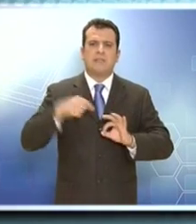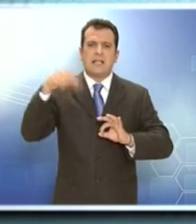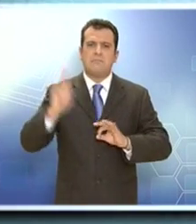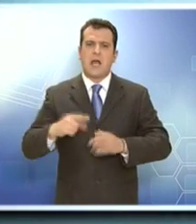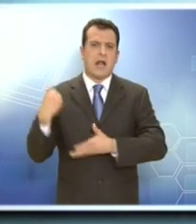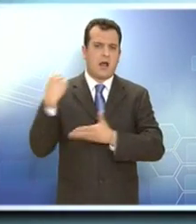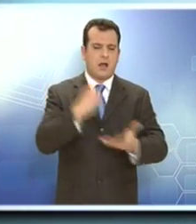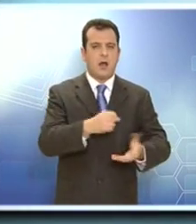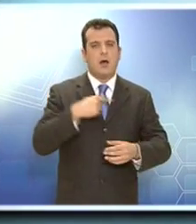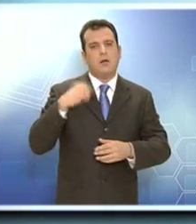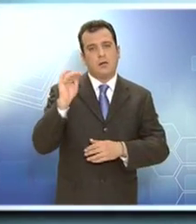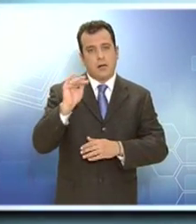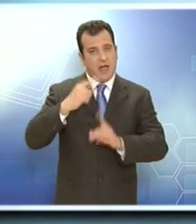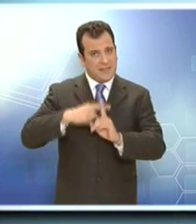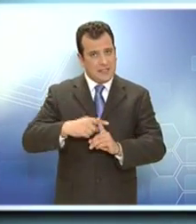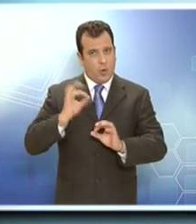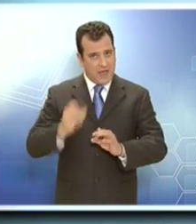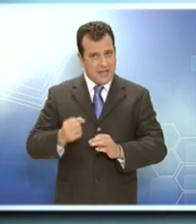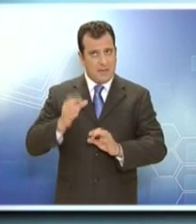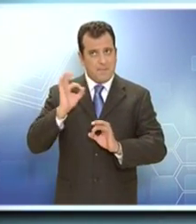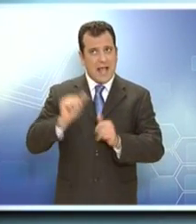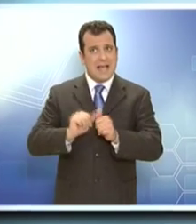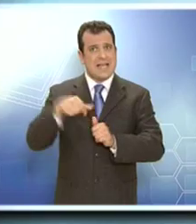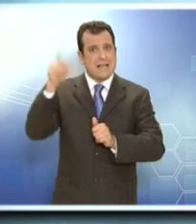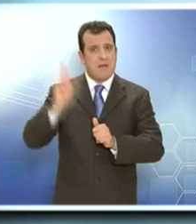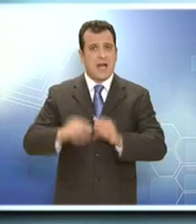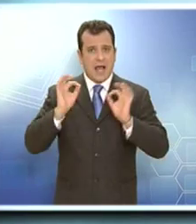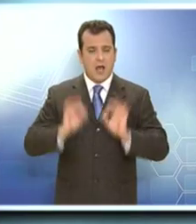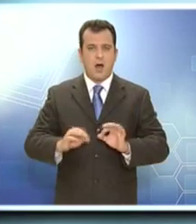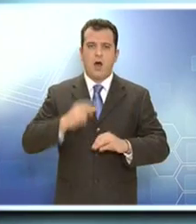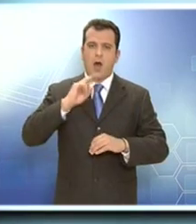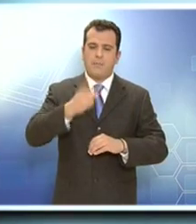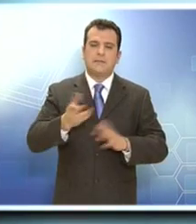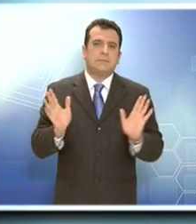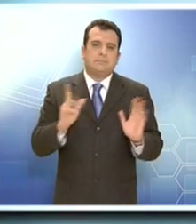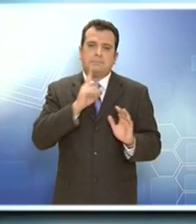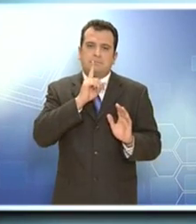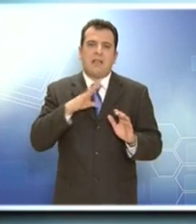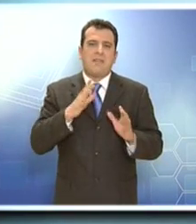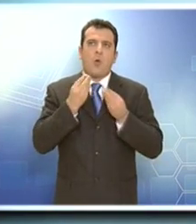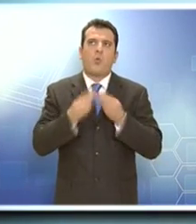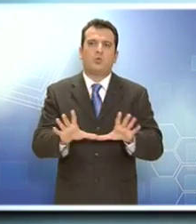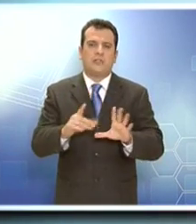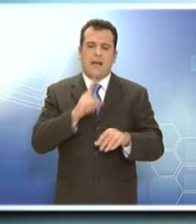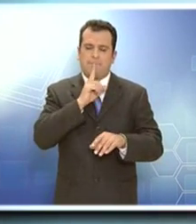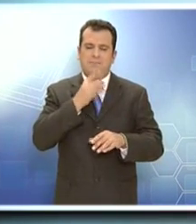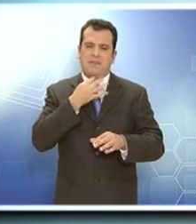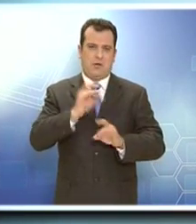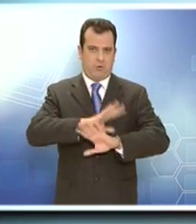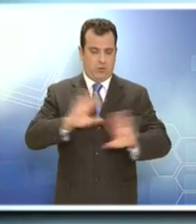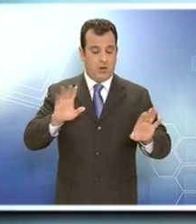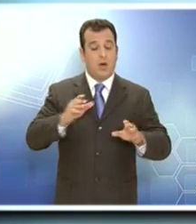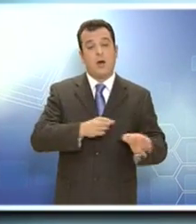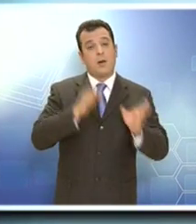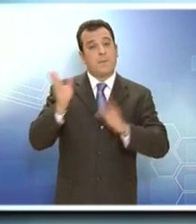Έχετε θετικές ενδείξεις ότι θα είναι η τελική ημερομηνία αυτή, η ερχόμενη Τρίτη? Δεν μπορώ να πω κάτι για να μην τον κουσουζέψω. Την ίδια ώρα παραμένει η αγεφύρα